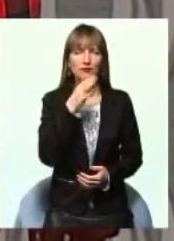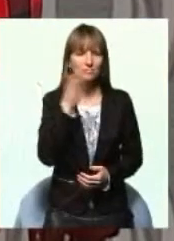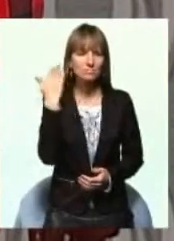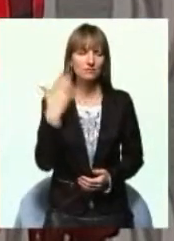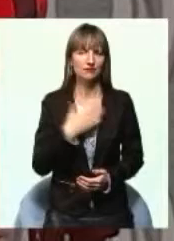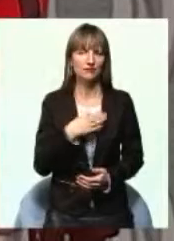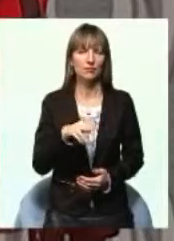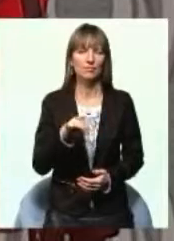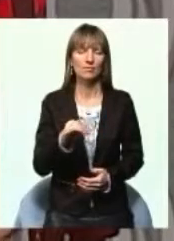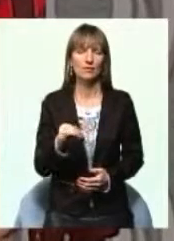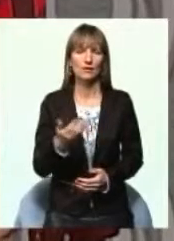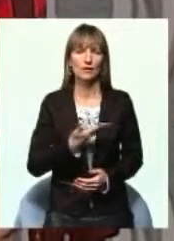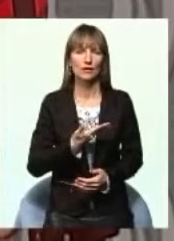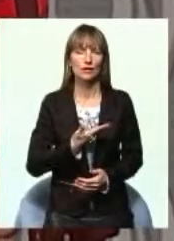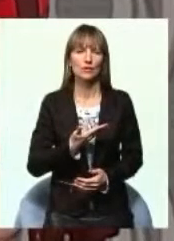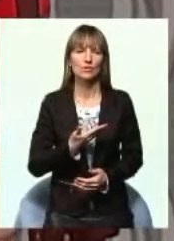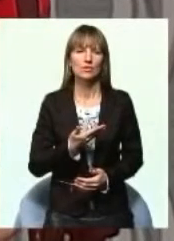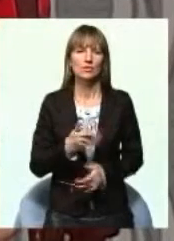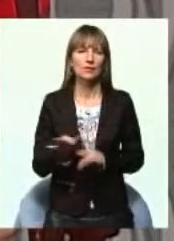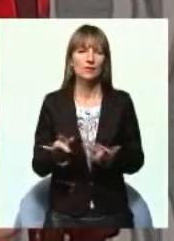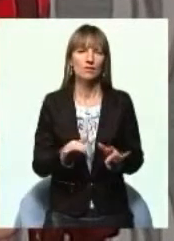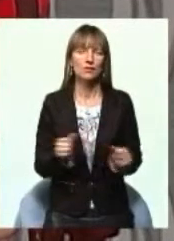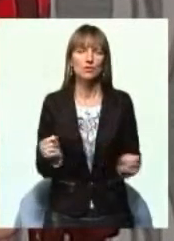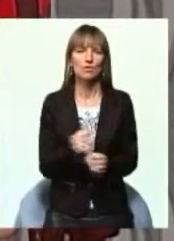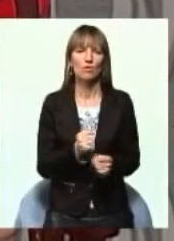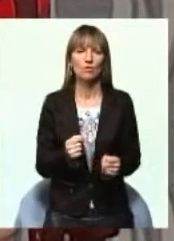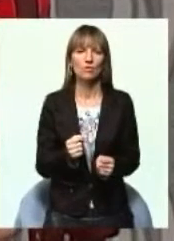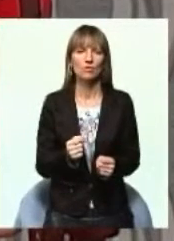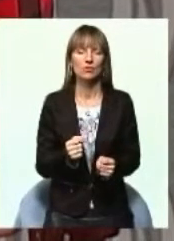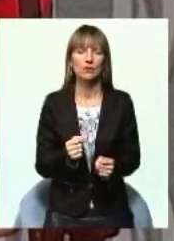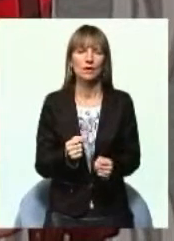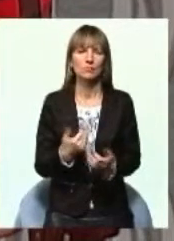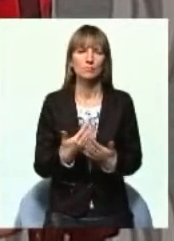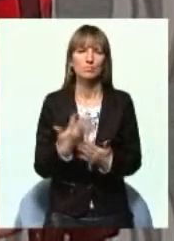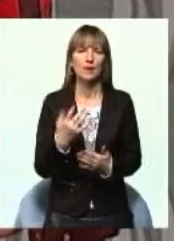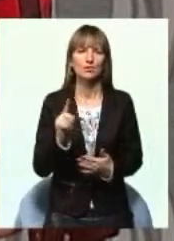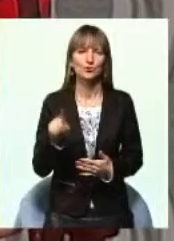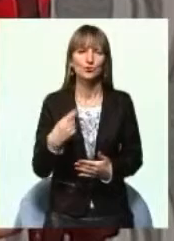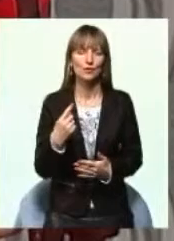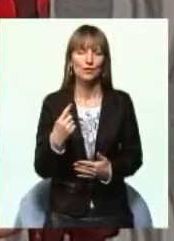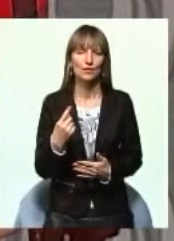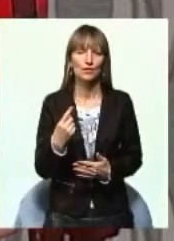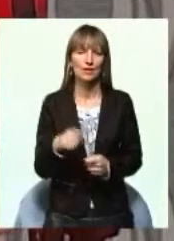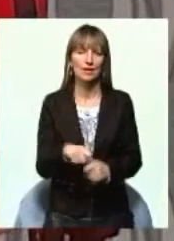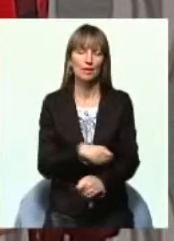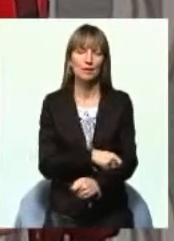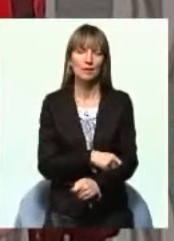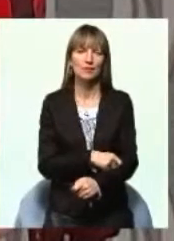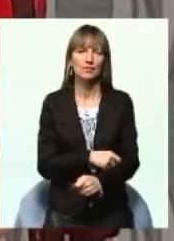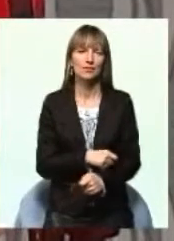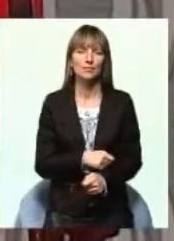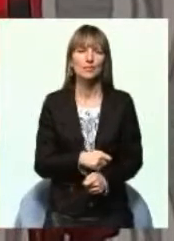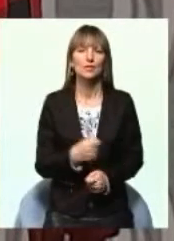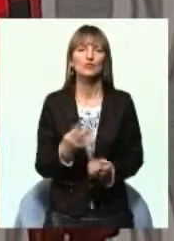наші прапрадідусі рухалися зі швидкістю не більше 5 км за годину. Що ти взагалі знаєш про такий винахід як автомобілі і чим